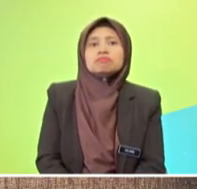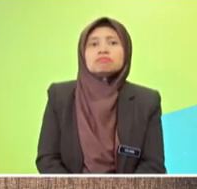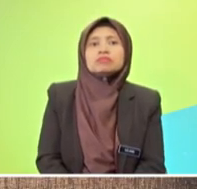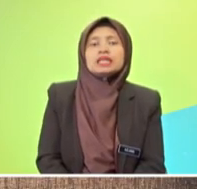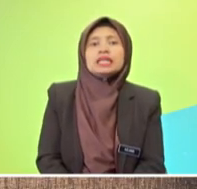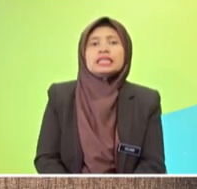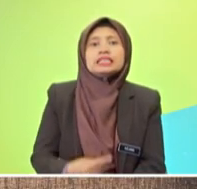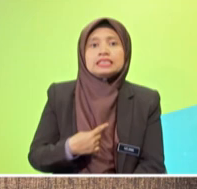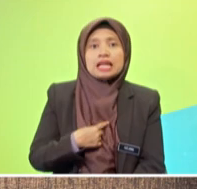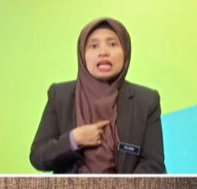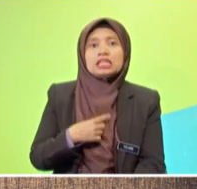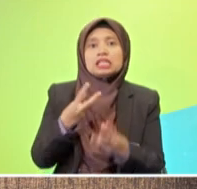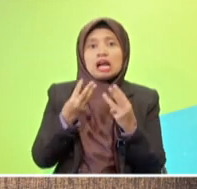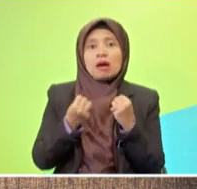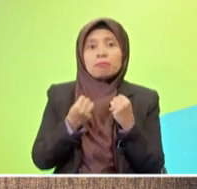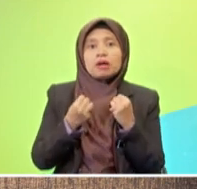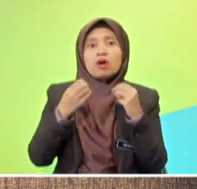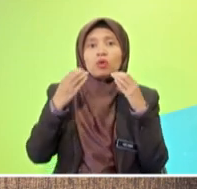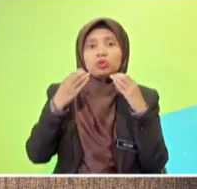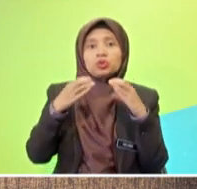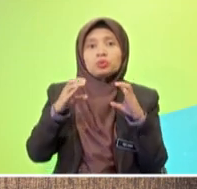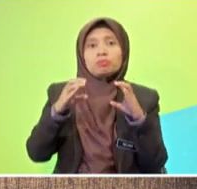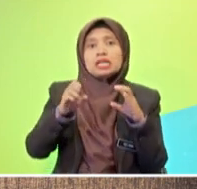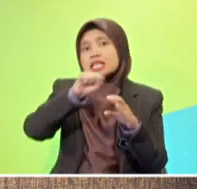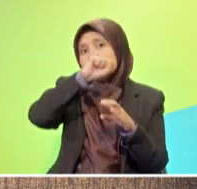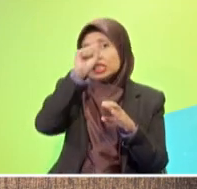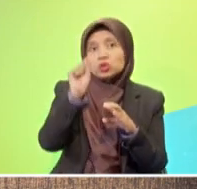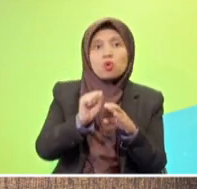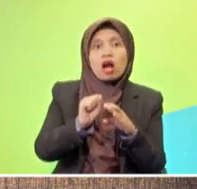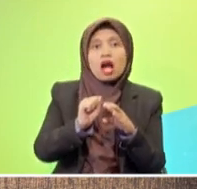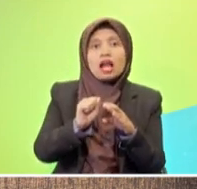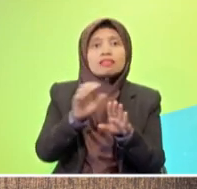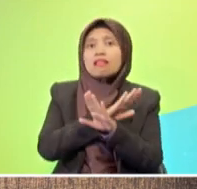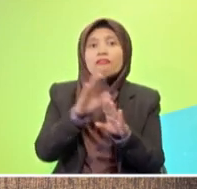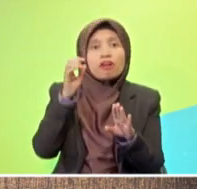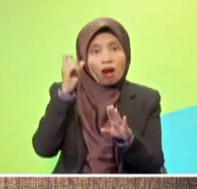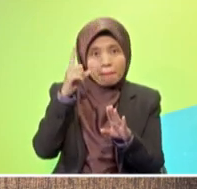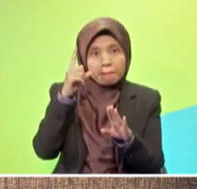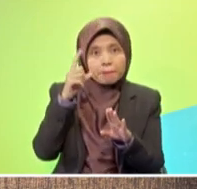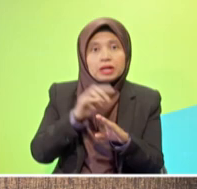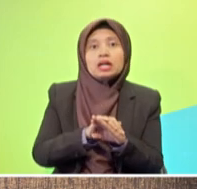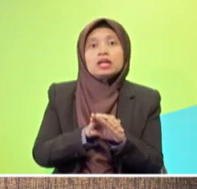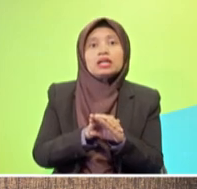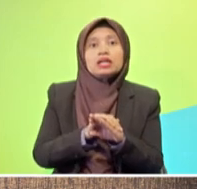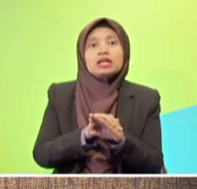saya juga menggunakan tanda soal pada perkataan yang tidak saya paham ya